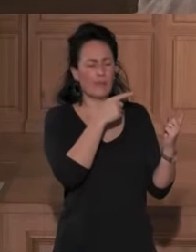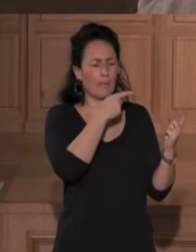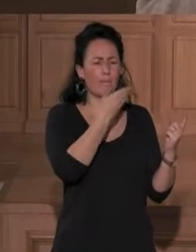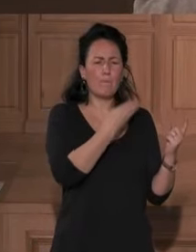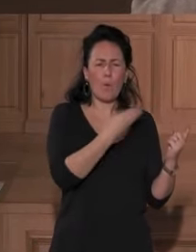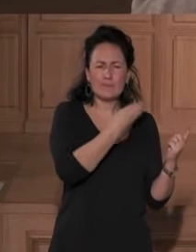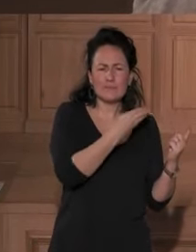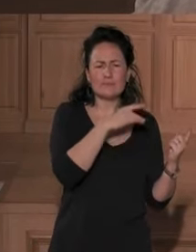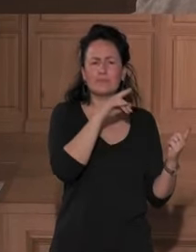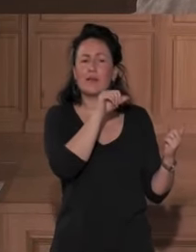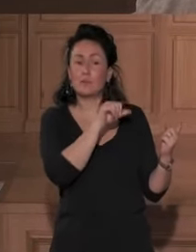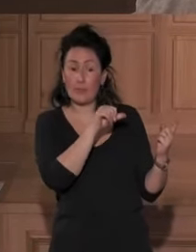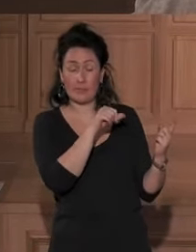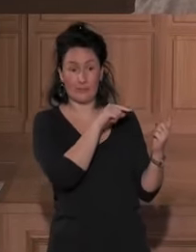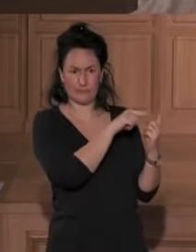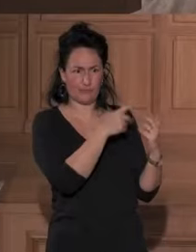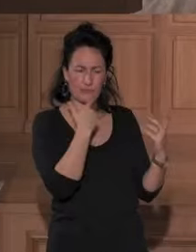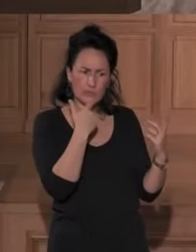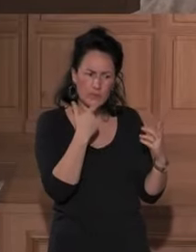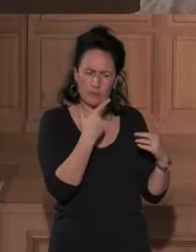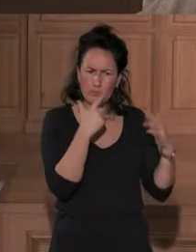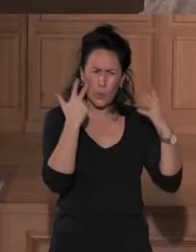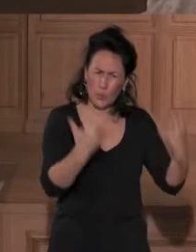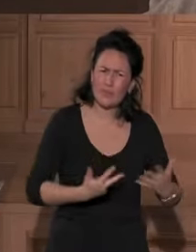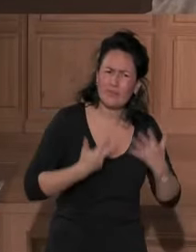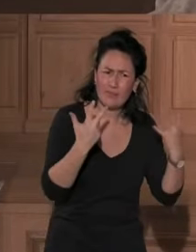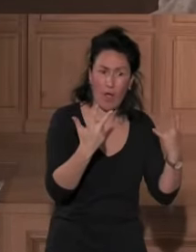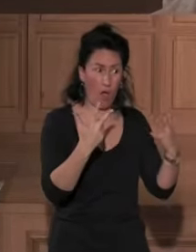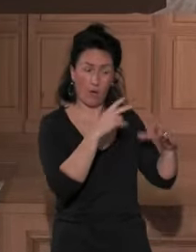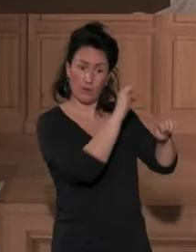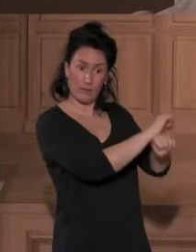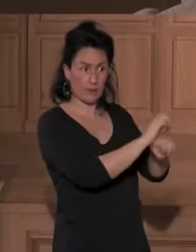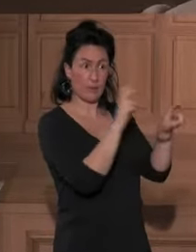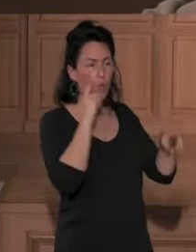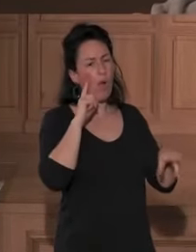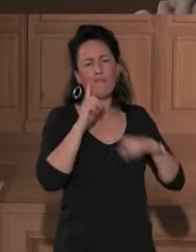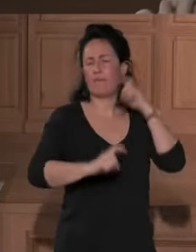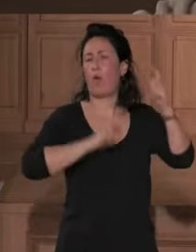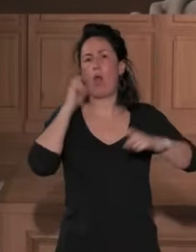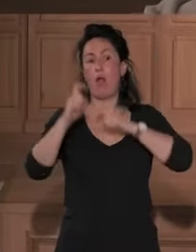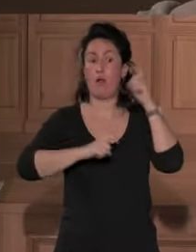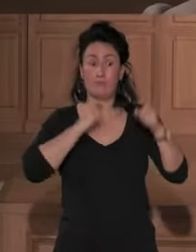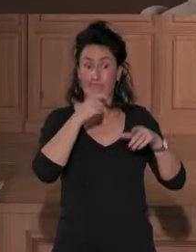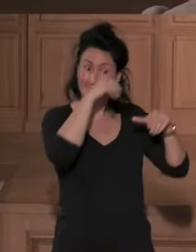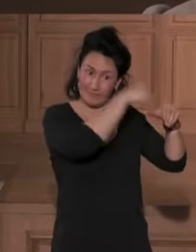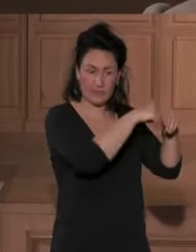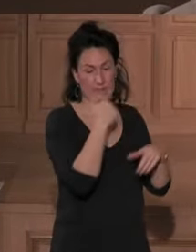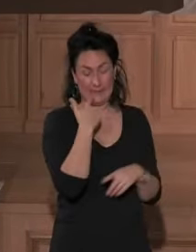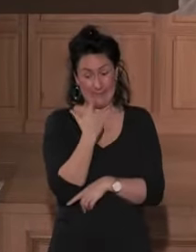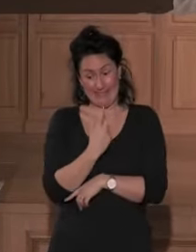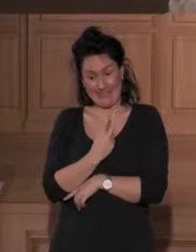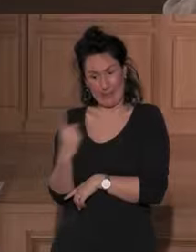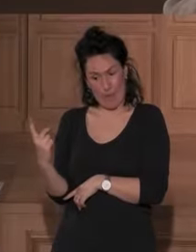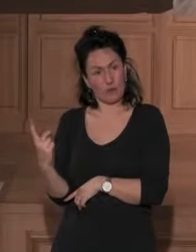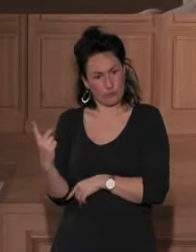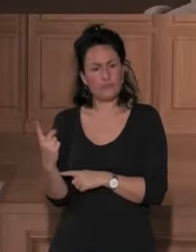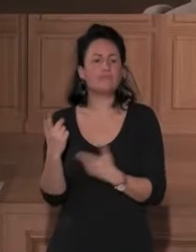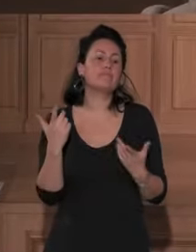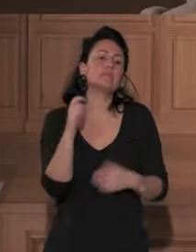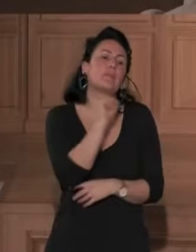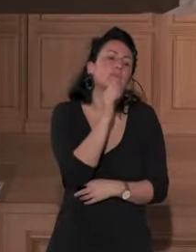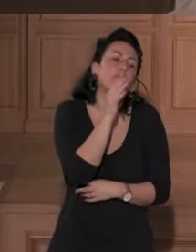pendant 8 ans, enfermé par décision du procureur de la République parce qu'il était extrêmement violent. Et on allait tous les dimanches, parce que samedi c'est Shabbat,